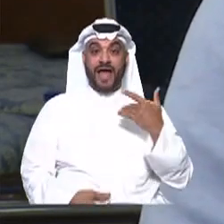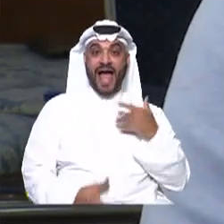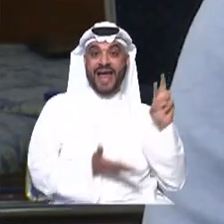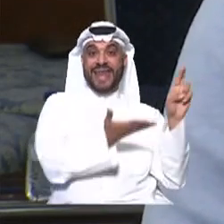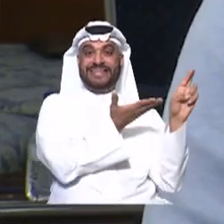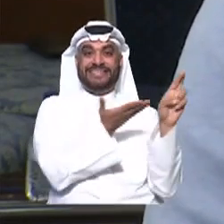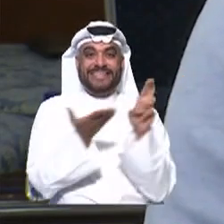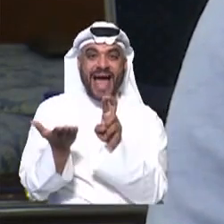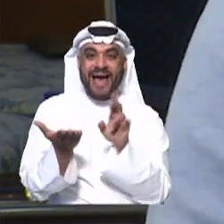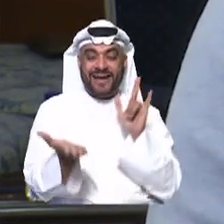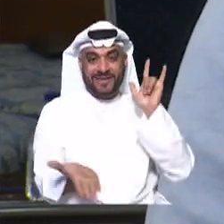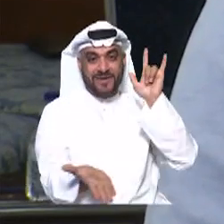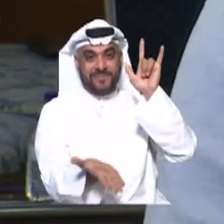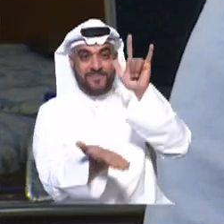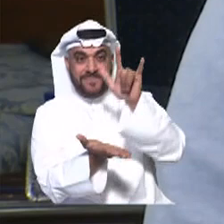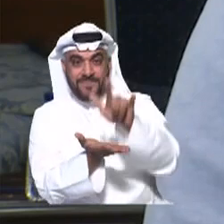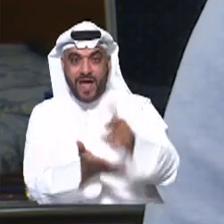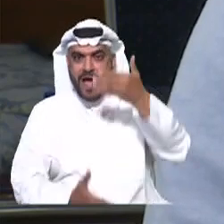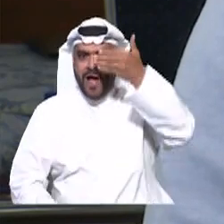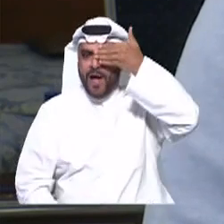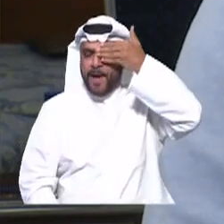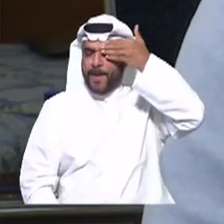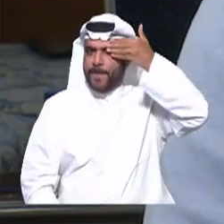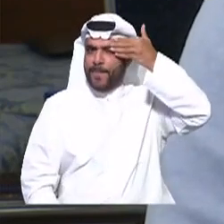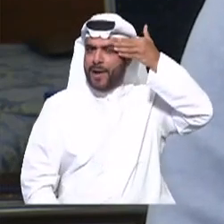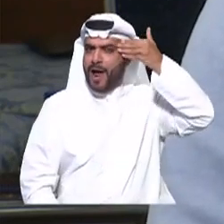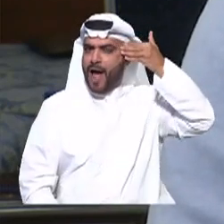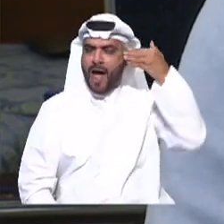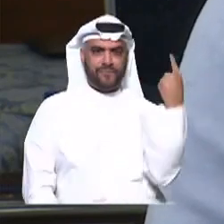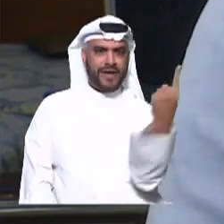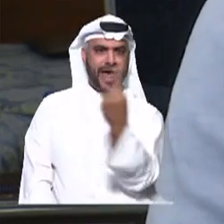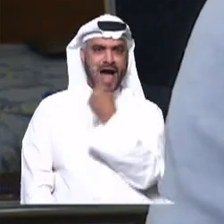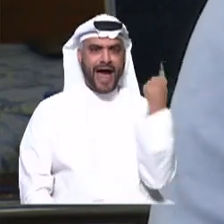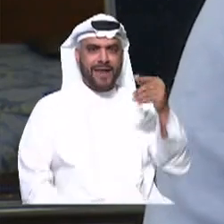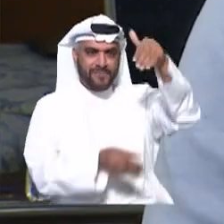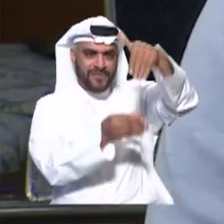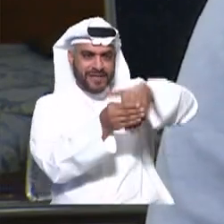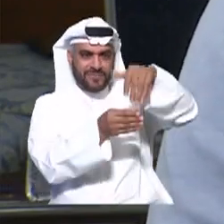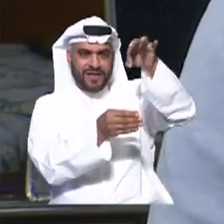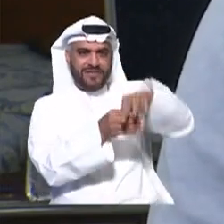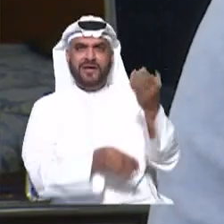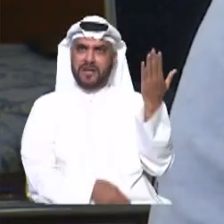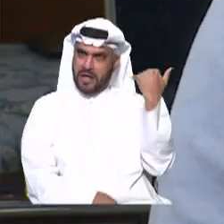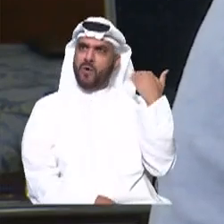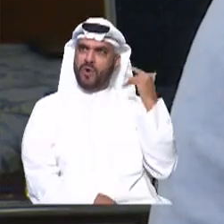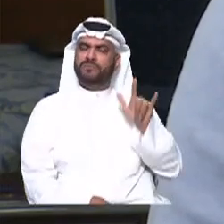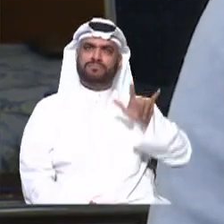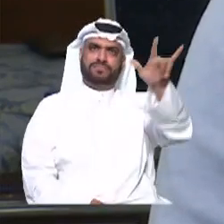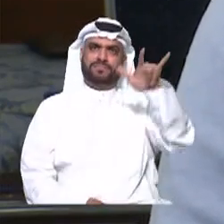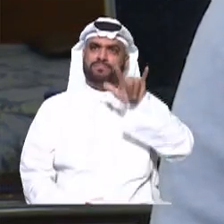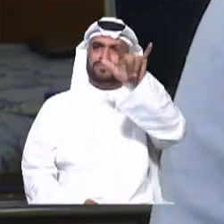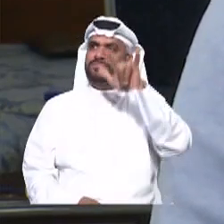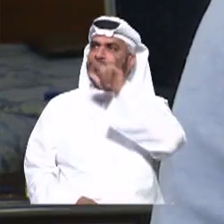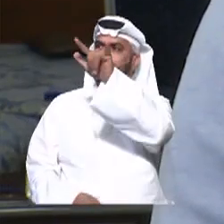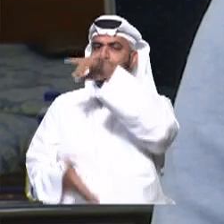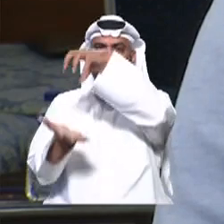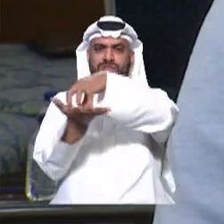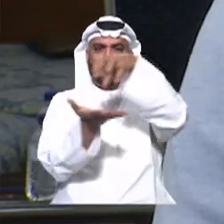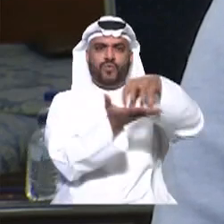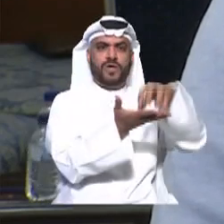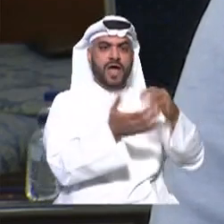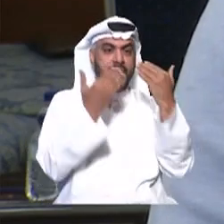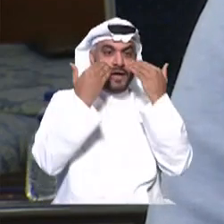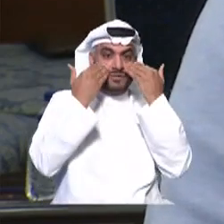هي مجموعة من الخبراء الانتخابيين قمنا بها في عديد من البلدان، والهدف منها